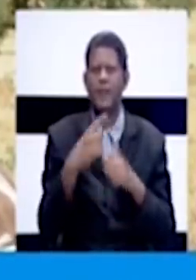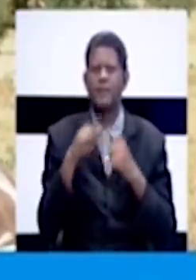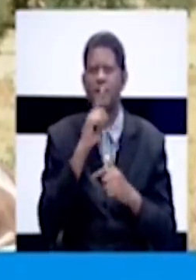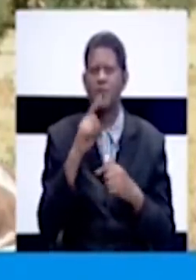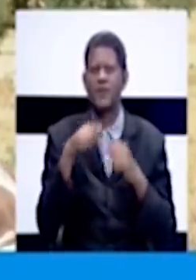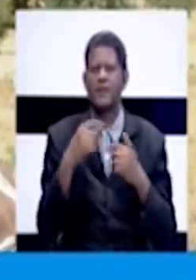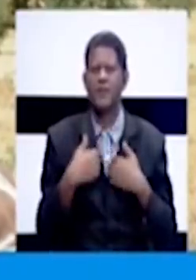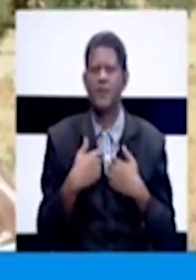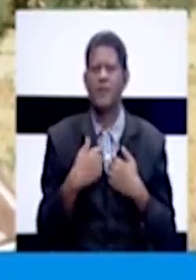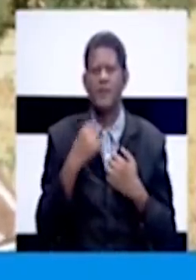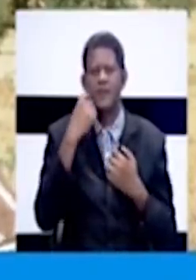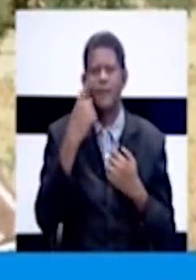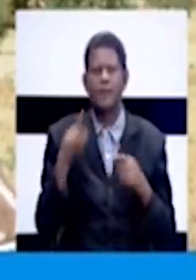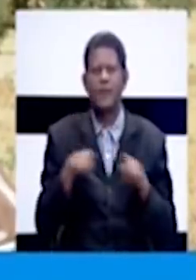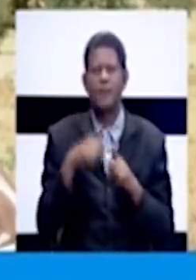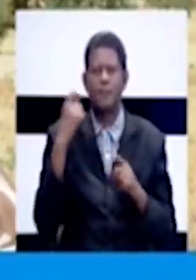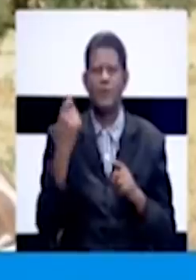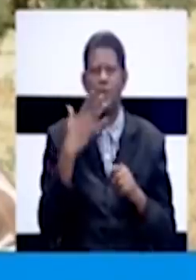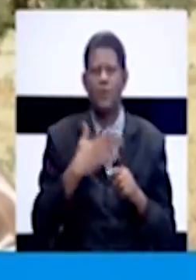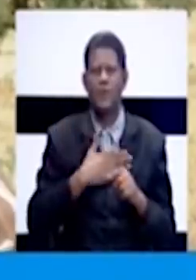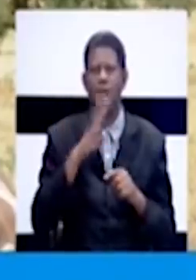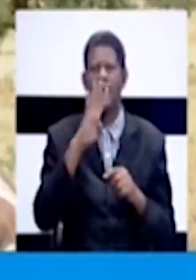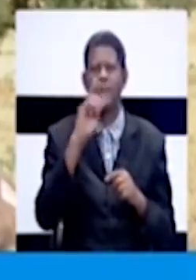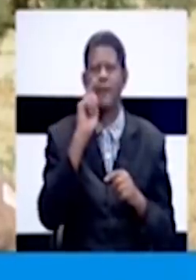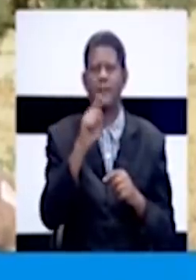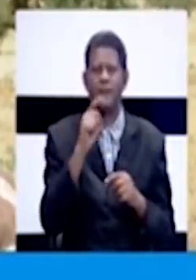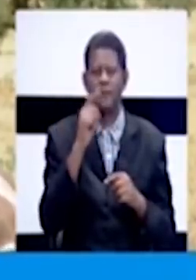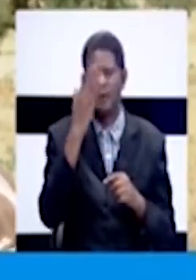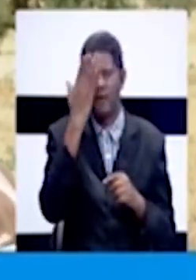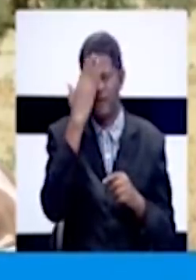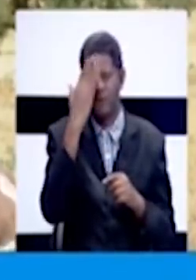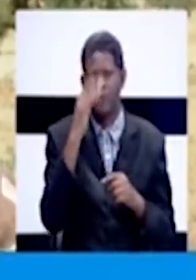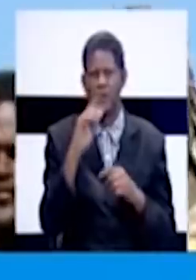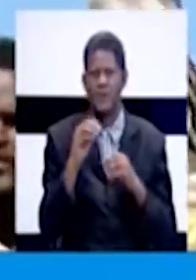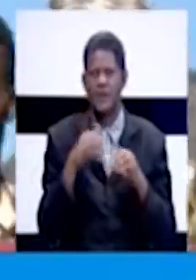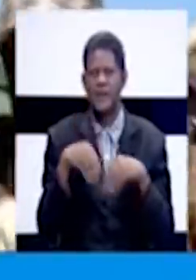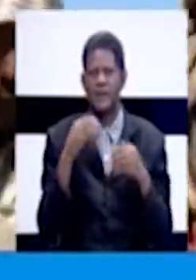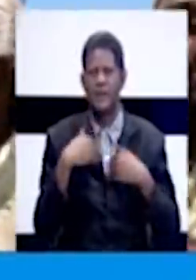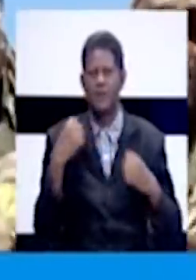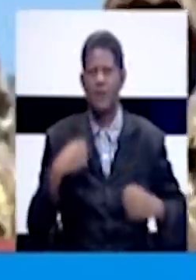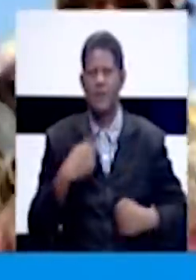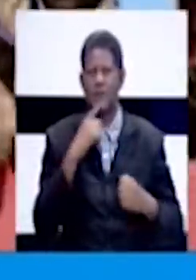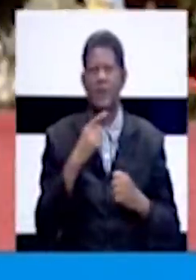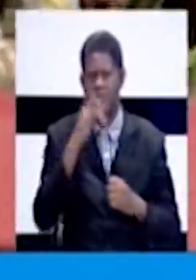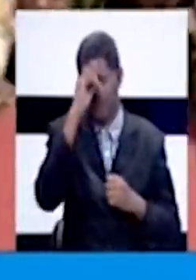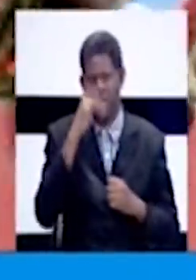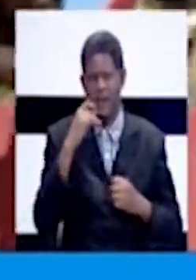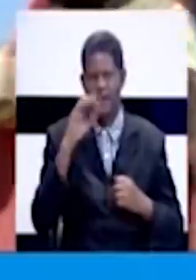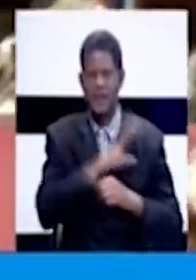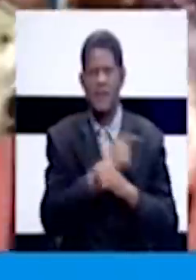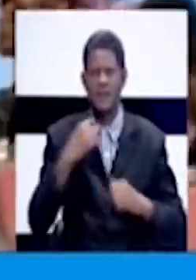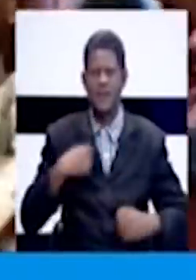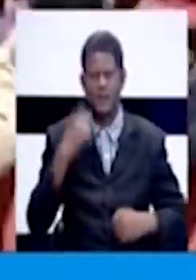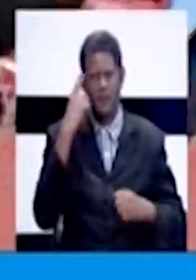ኣሎ ንፅባሖም ከም ንዕወት 4 ነጥቢ ኣረጋጊፁ ዝቃለ ዘሎ ሰራዊት እዩ ጅግና ሓይሊ ሰራዊት ትግራይ